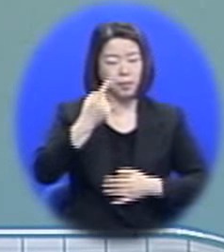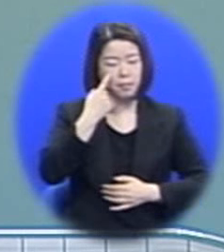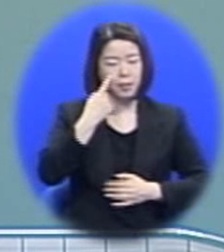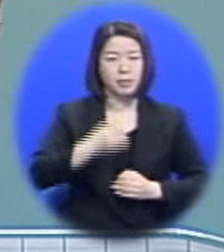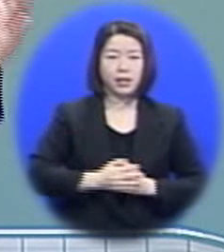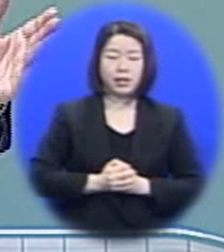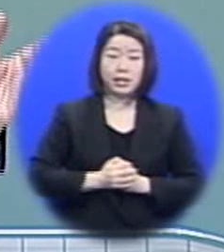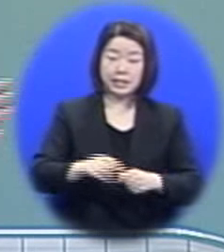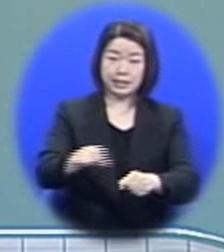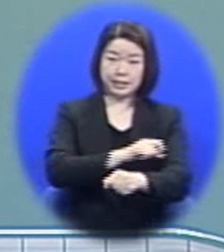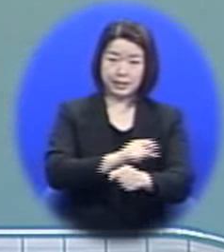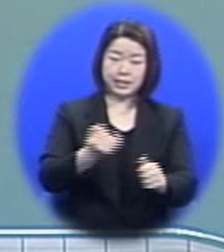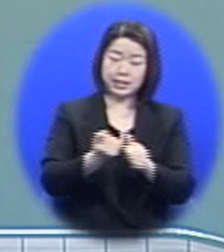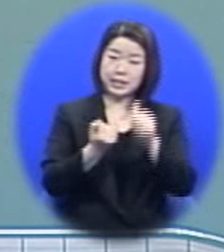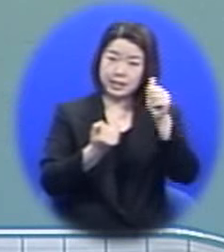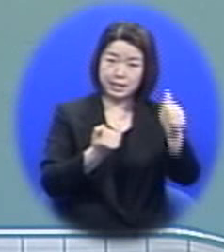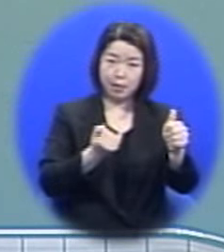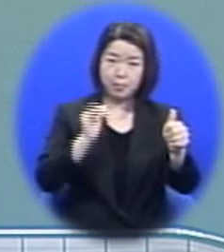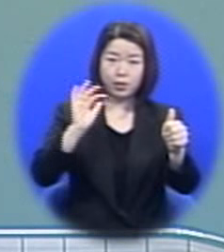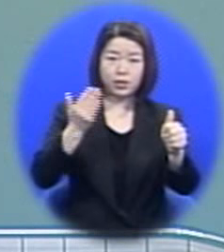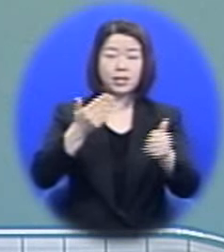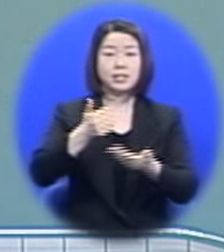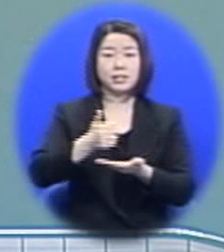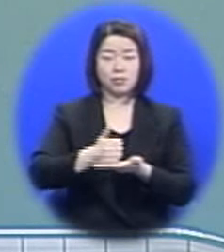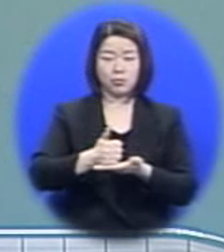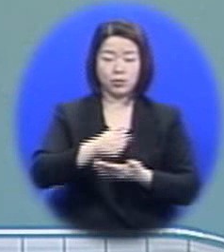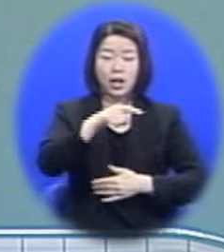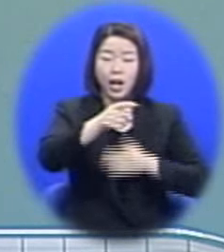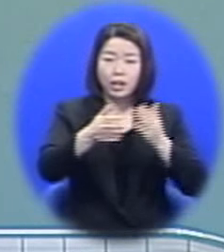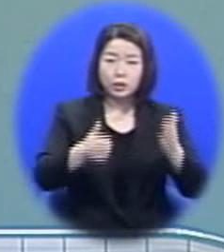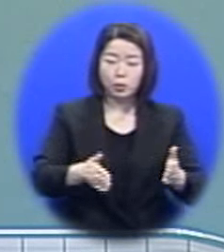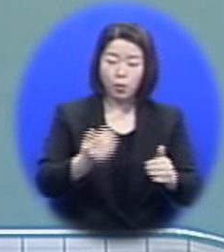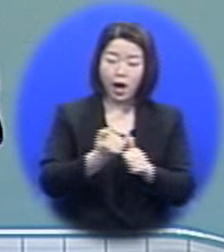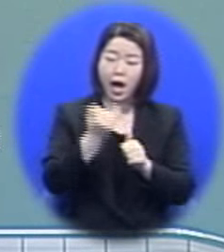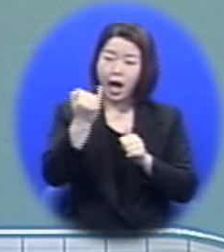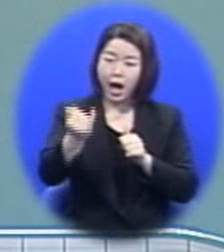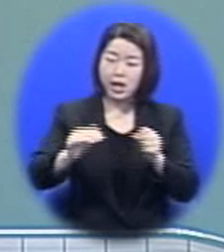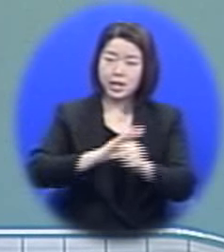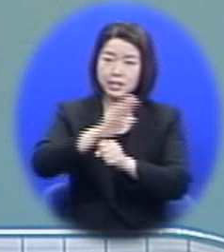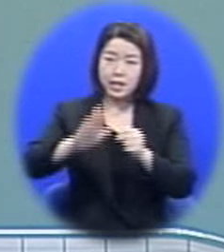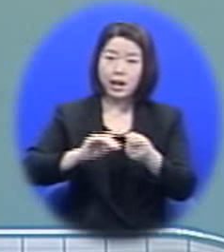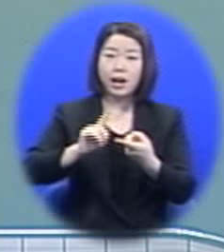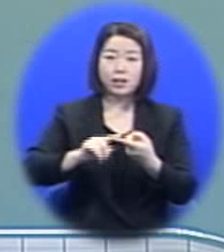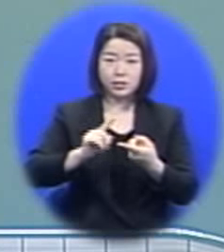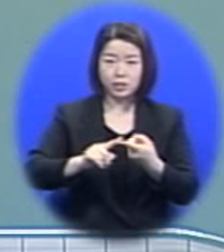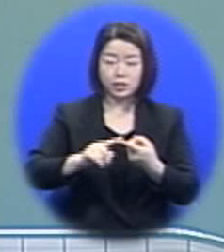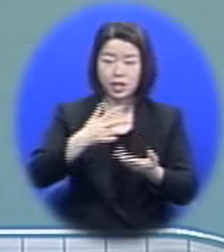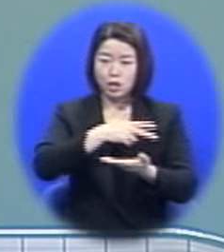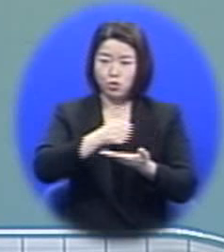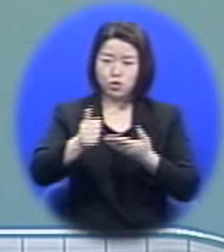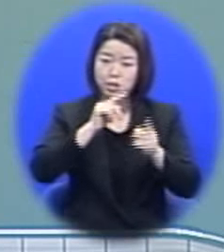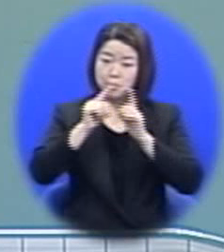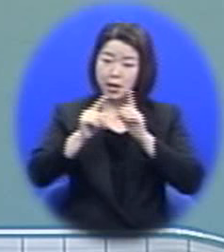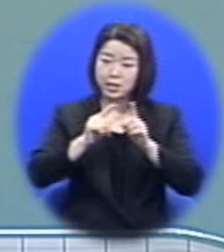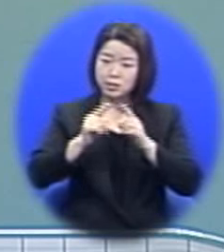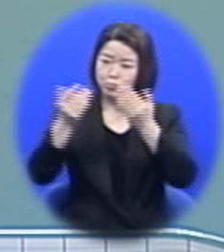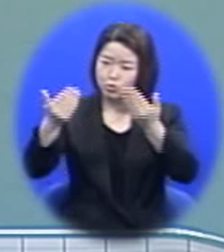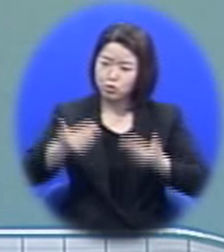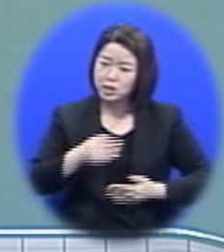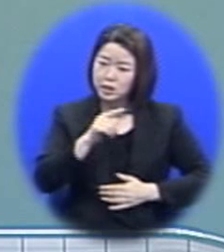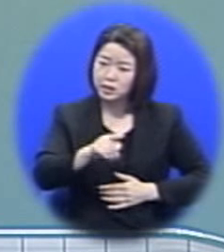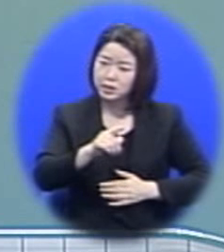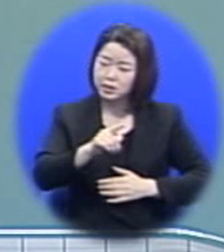특히 우리 남편 되시는 분들 아 그동안 아내를 사랑했던 것이 주님이 말씀하신 그